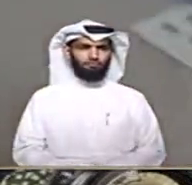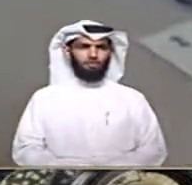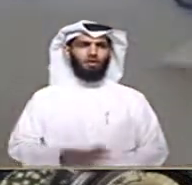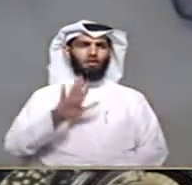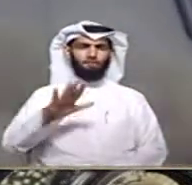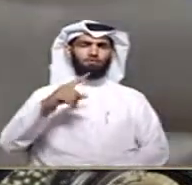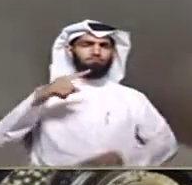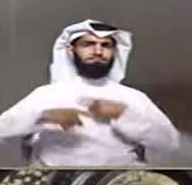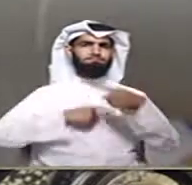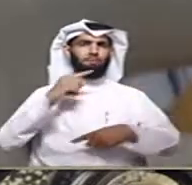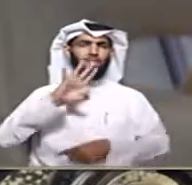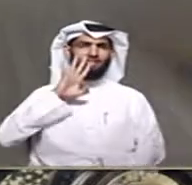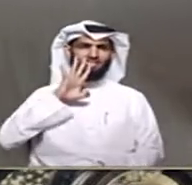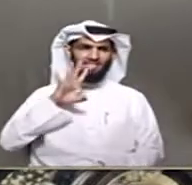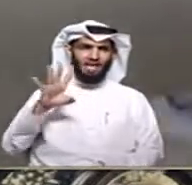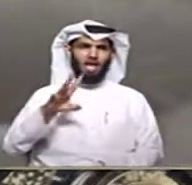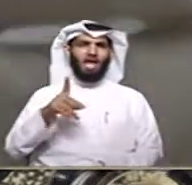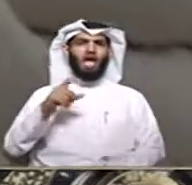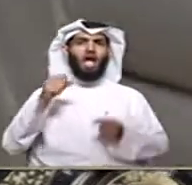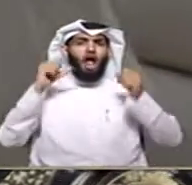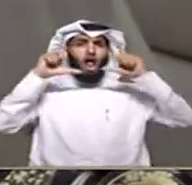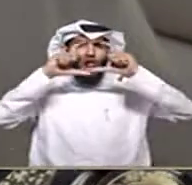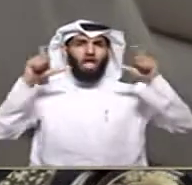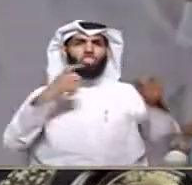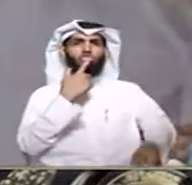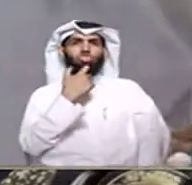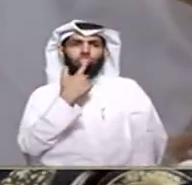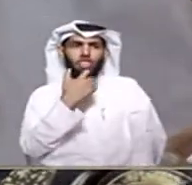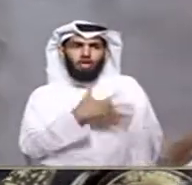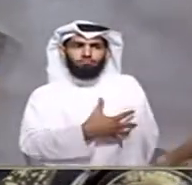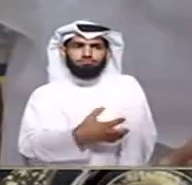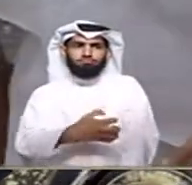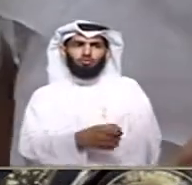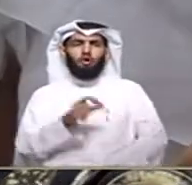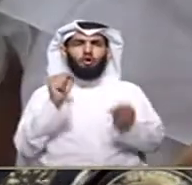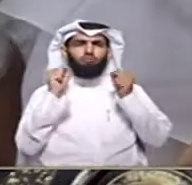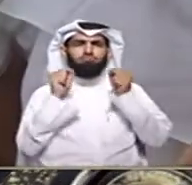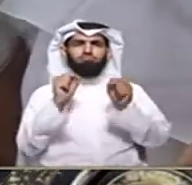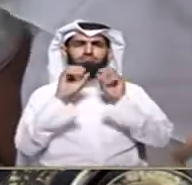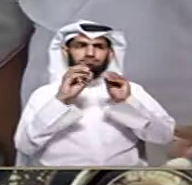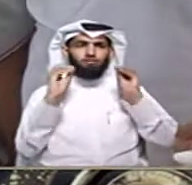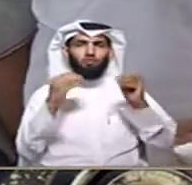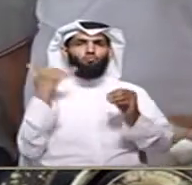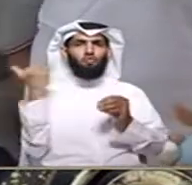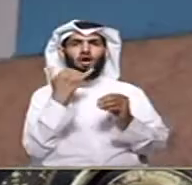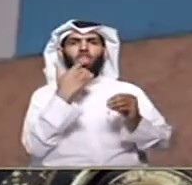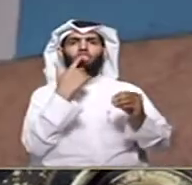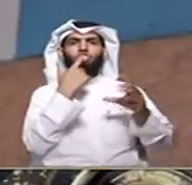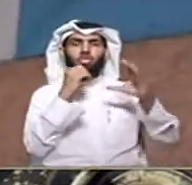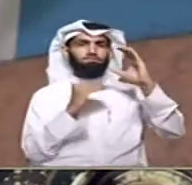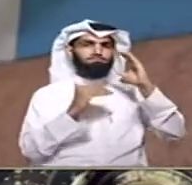مدى 4 أعوام ساهمت حملات التبرع بالدم الذي يقيمها المركز في إثراء مخزون بنك الدم